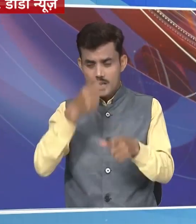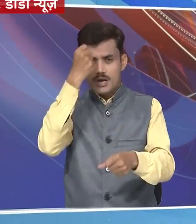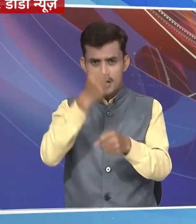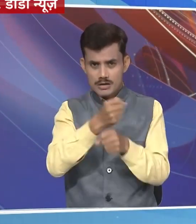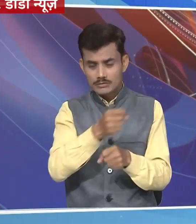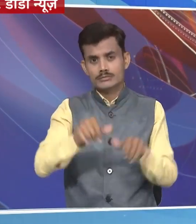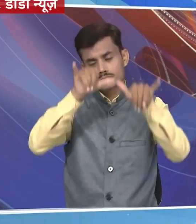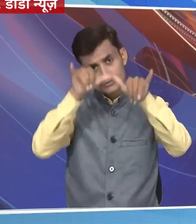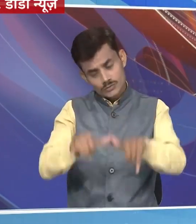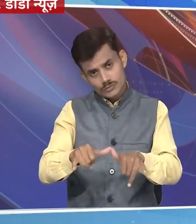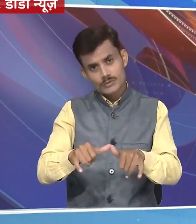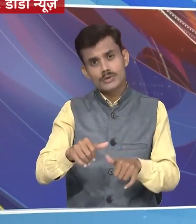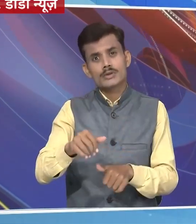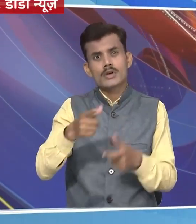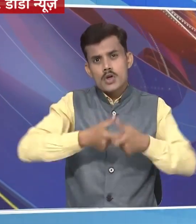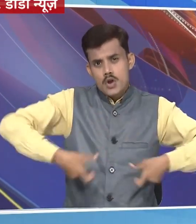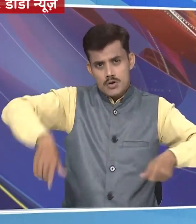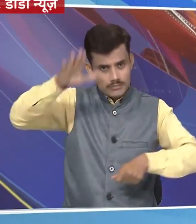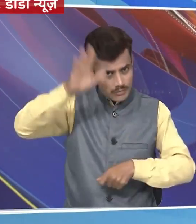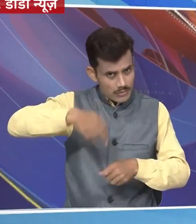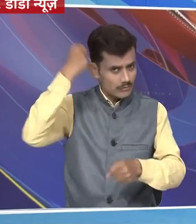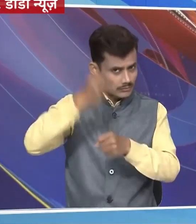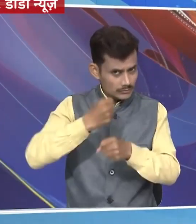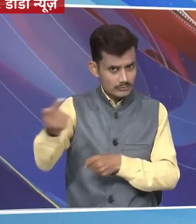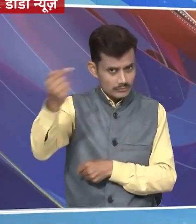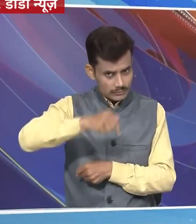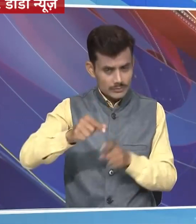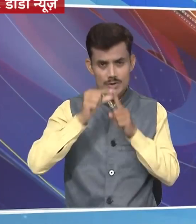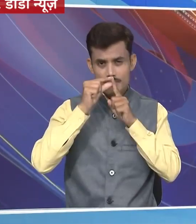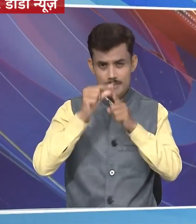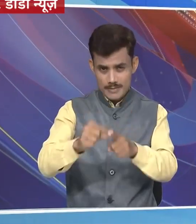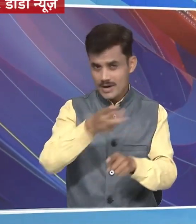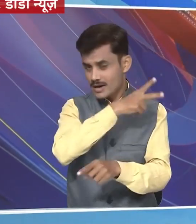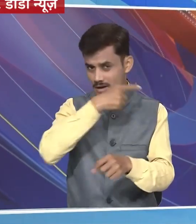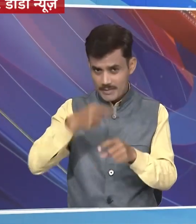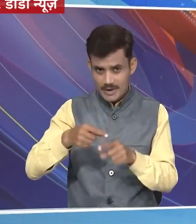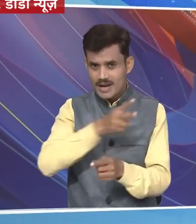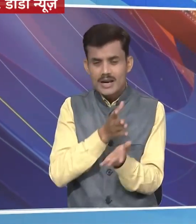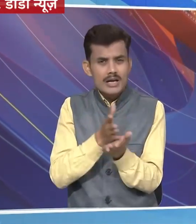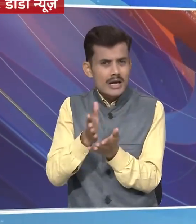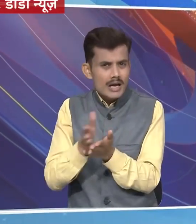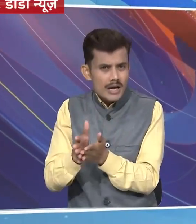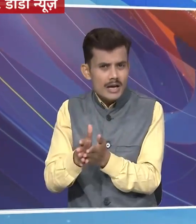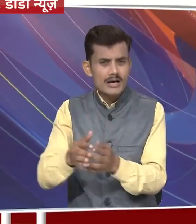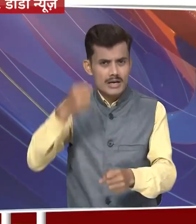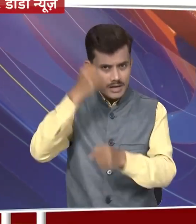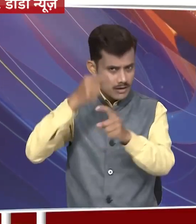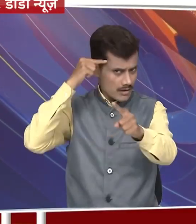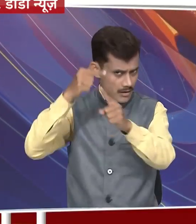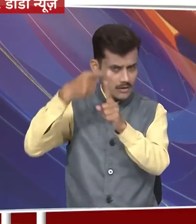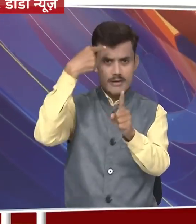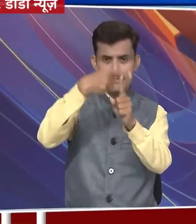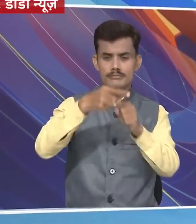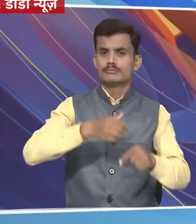ही उपस्थित रहने और सरकार के रुख और विधेयकों का समर्थन करने के लिए 3 लाइन का व्हिप जारी किया है। आज